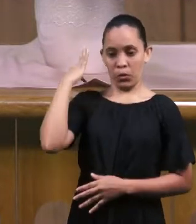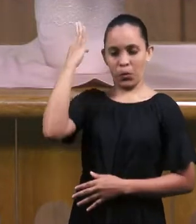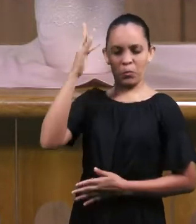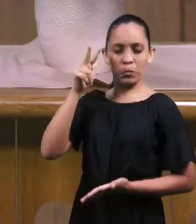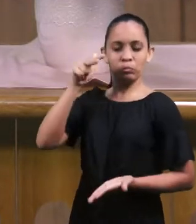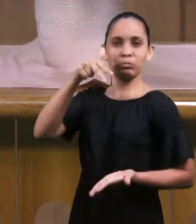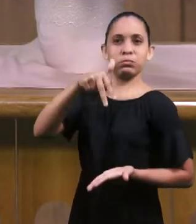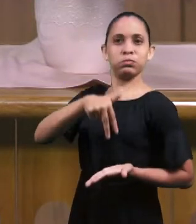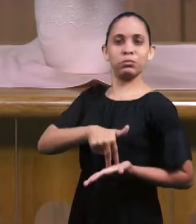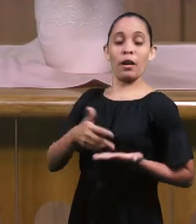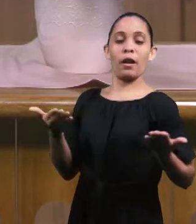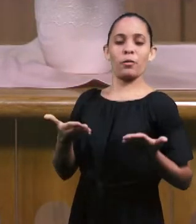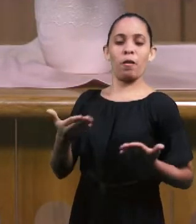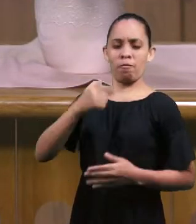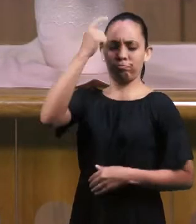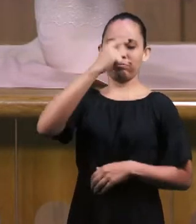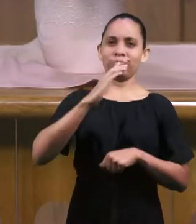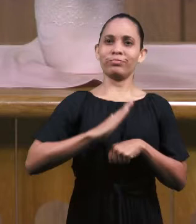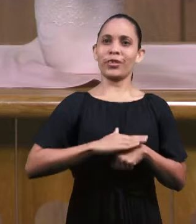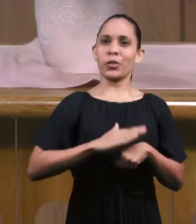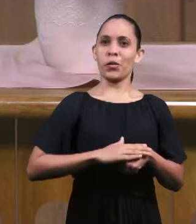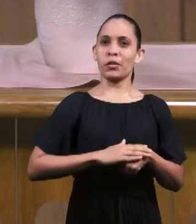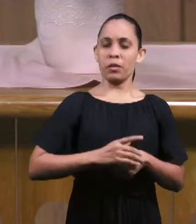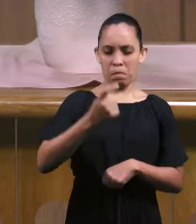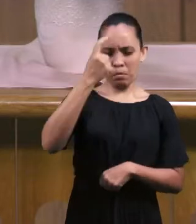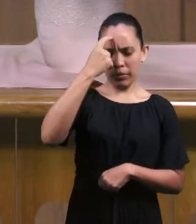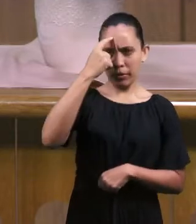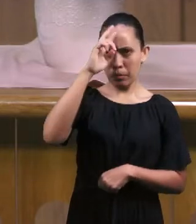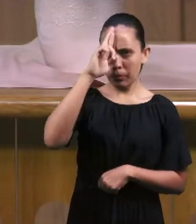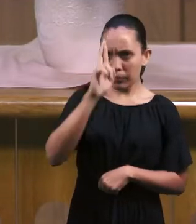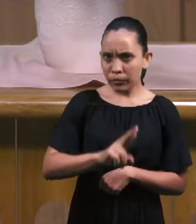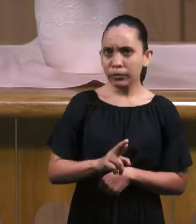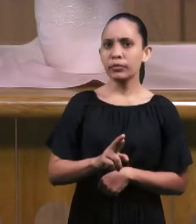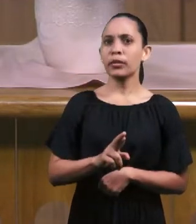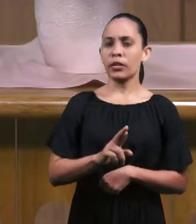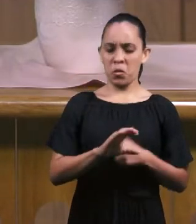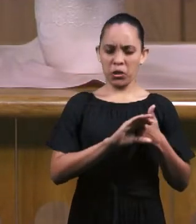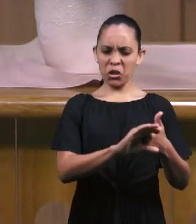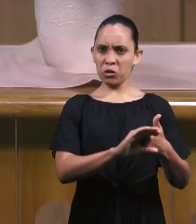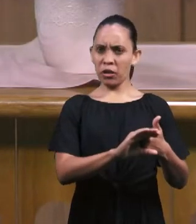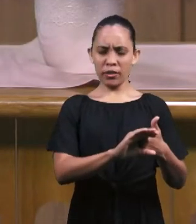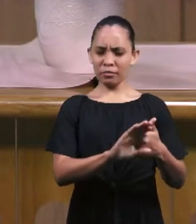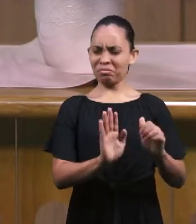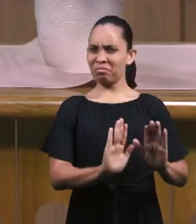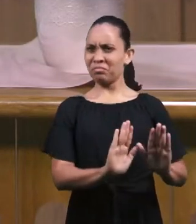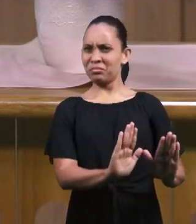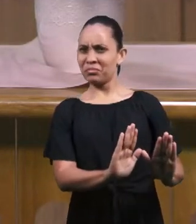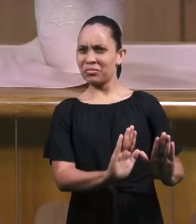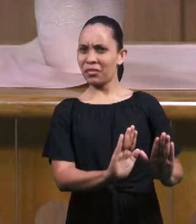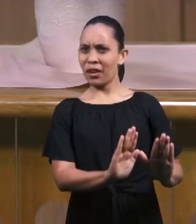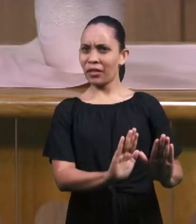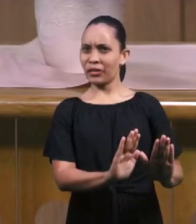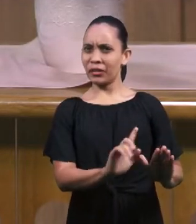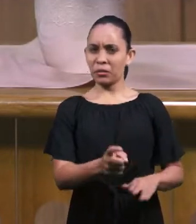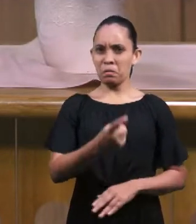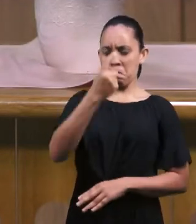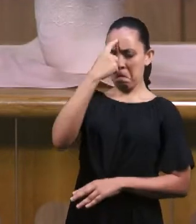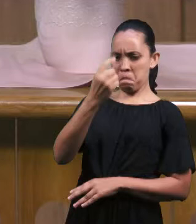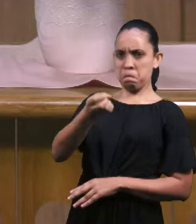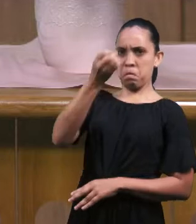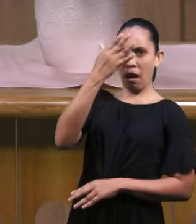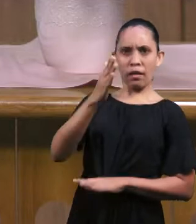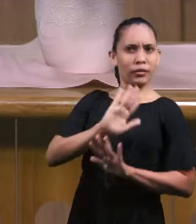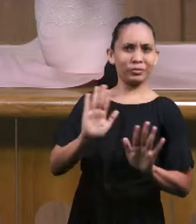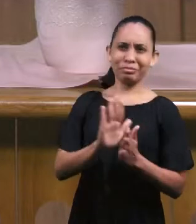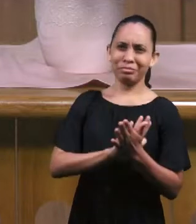Le rationalisme au lieu du christianisme, l'illuminisme à la place de